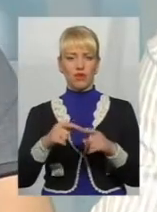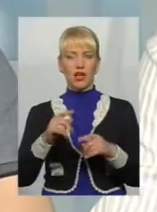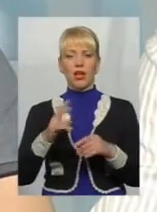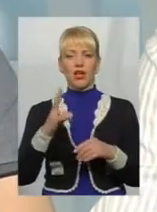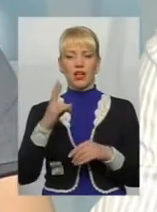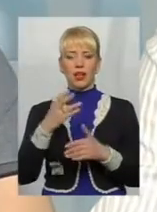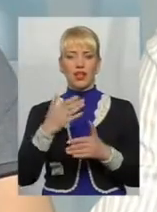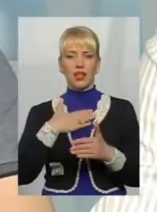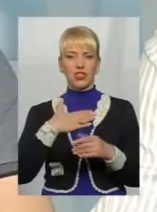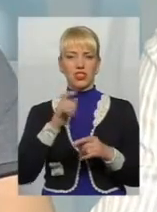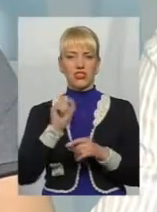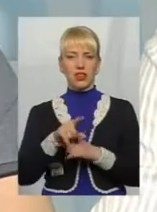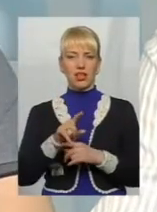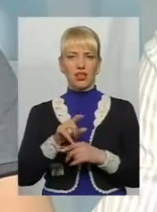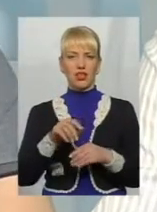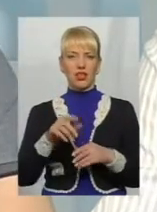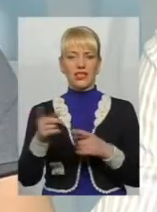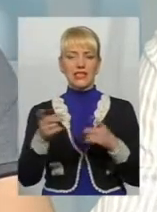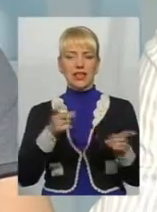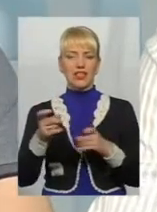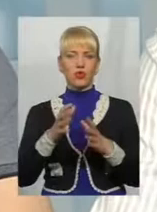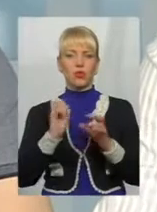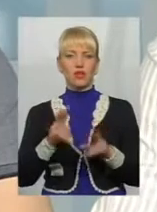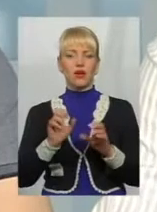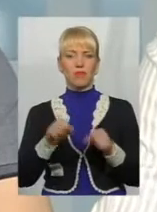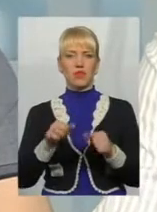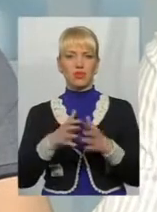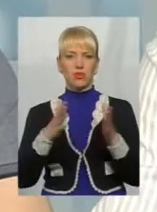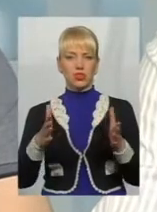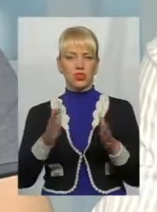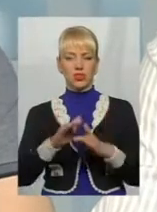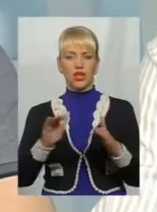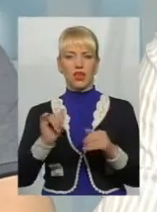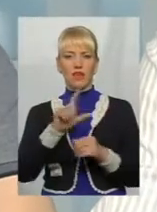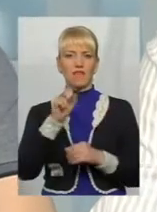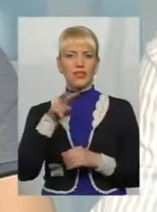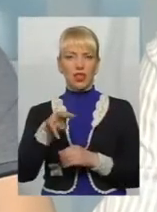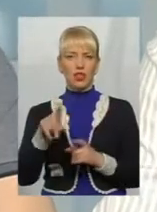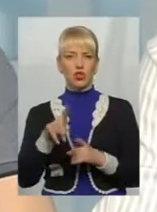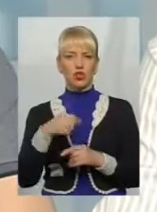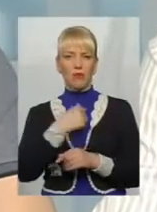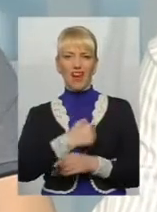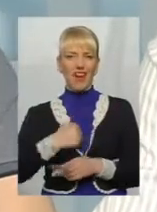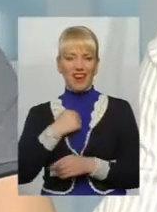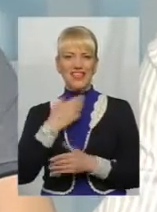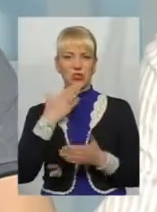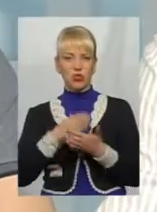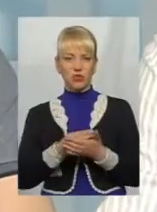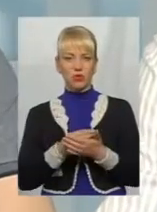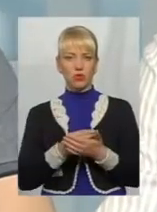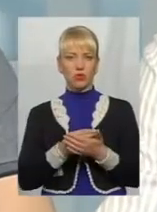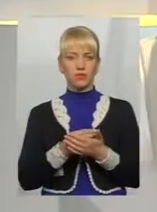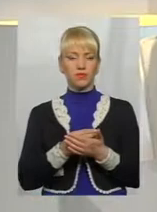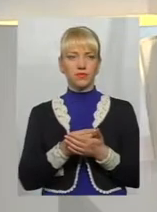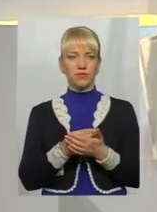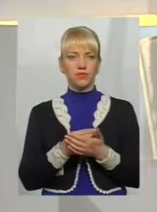задача – затягнути як можна більше дітей в зали, для того, щоб вони агресію свою…